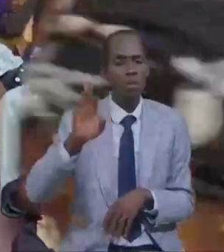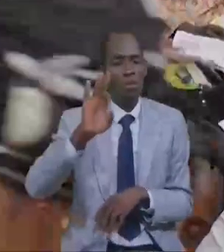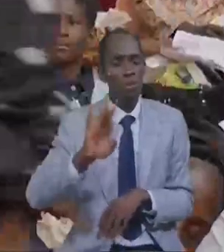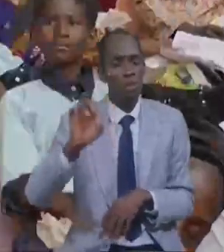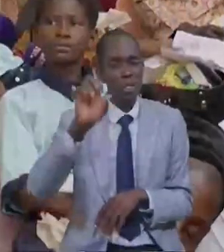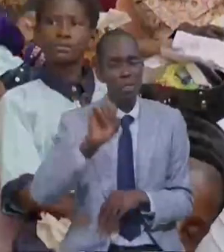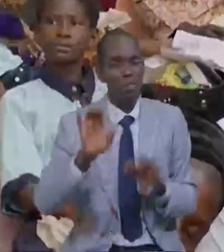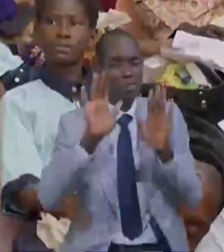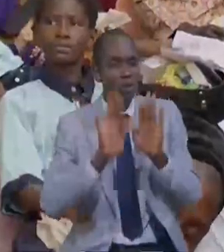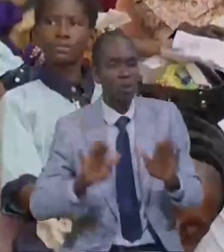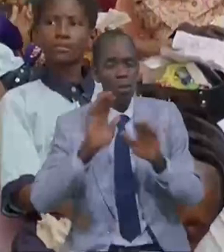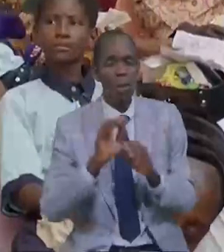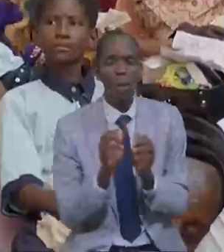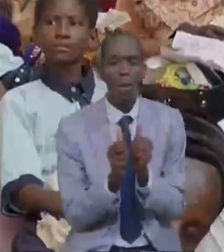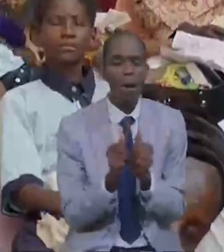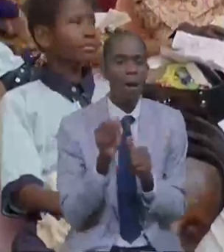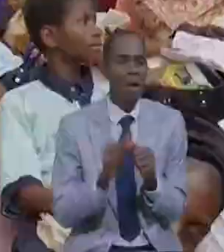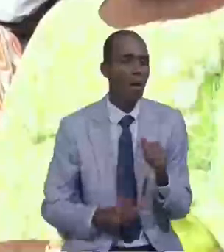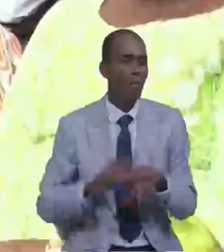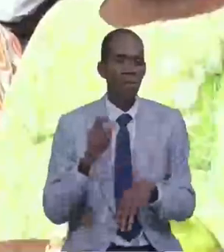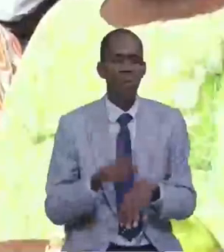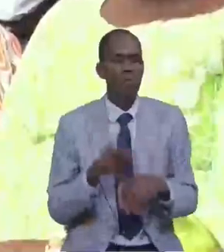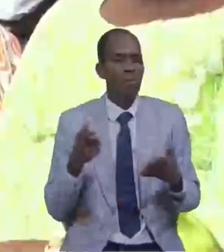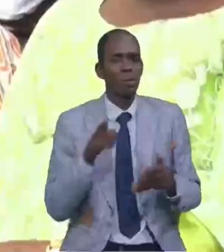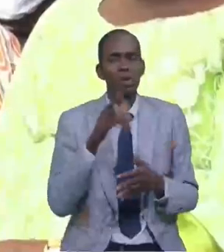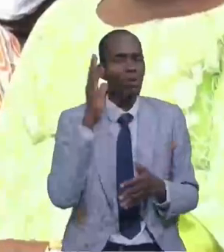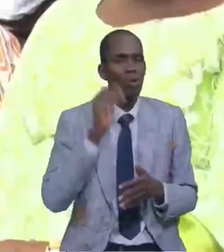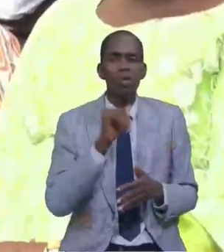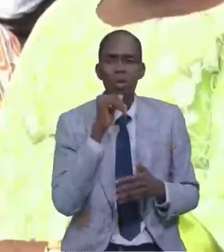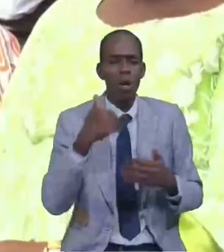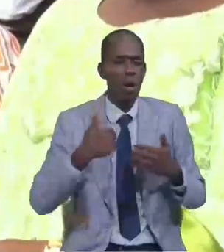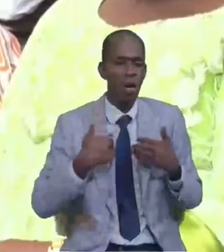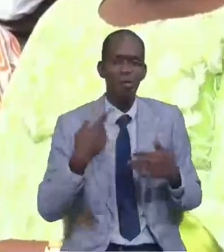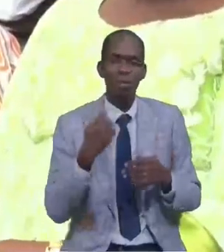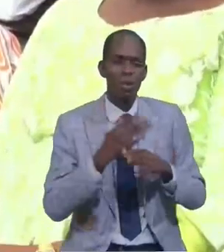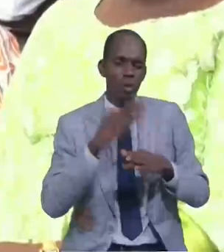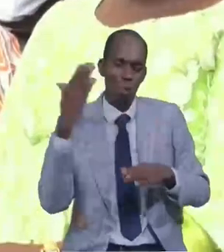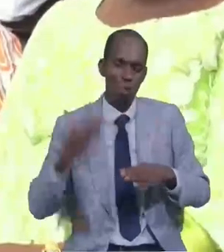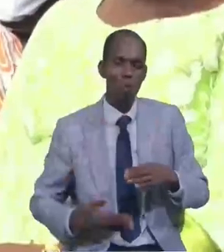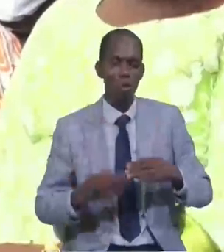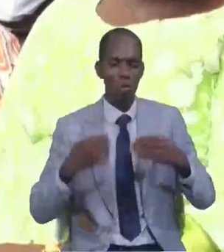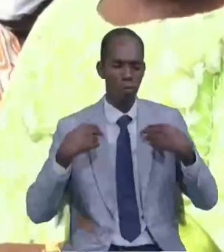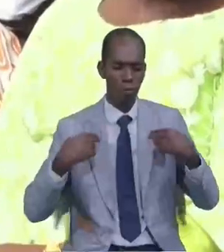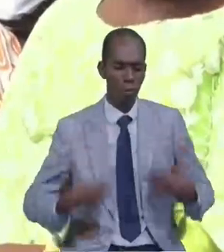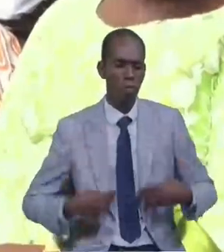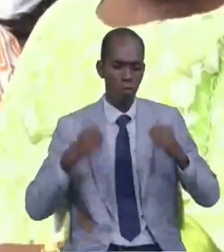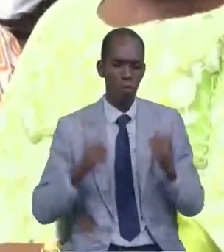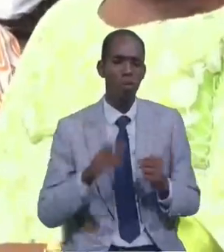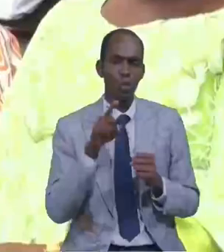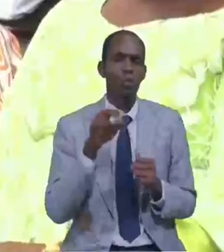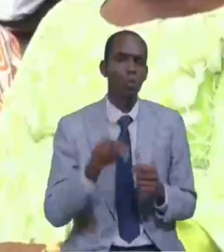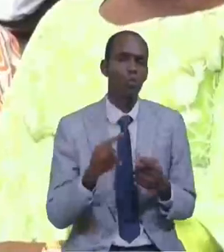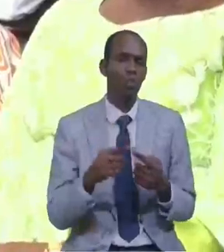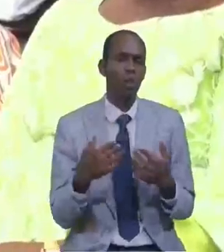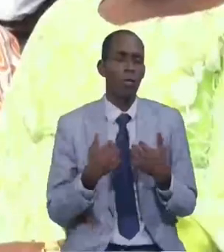te faut. Et ces gens-là étaient charnels. Et dans leur sensualité, ils